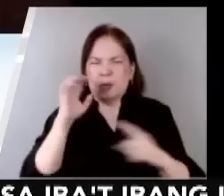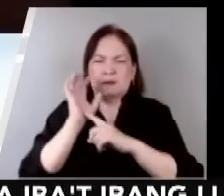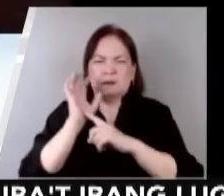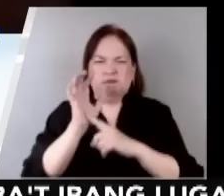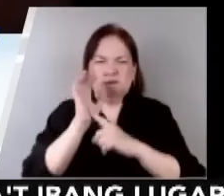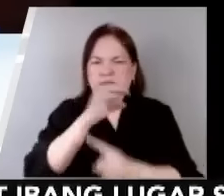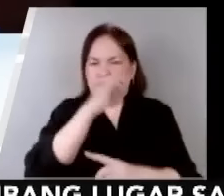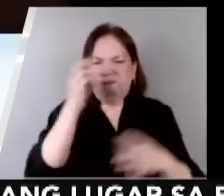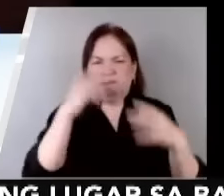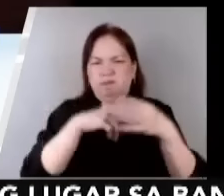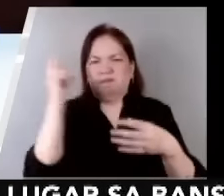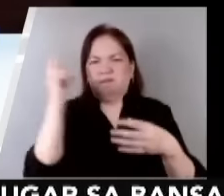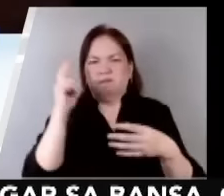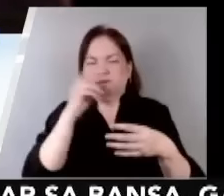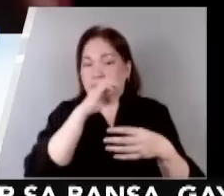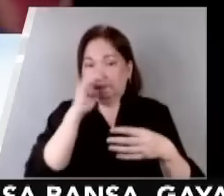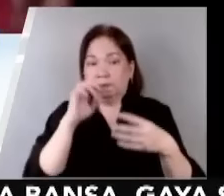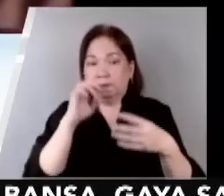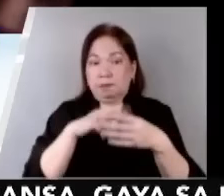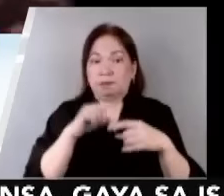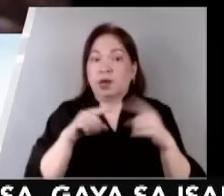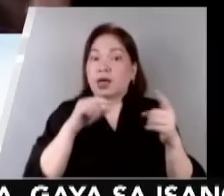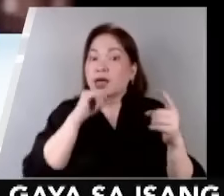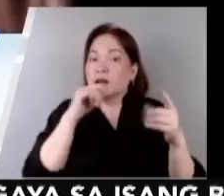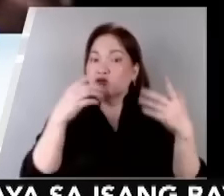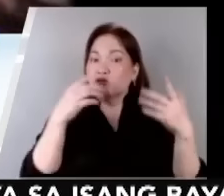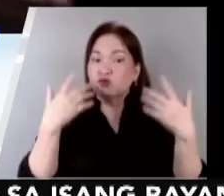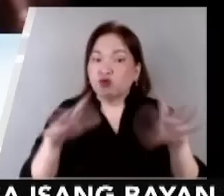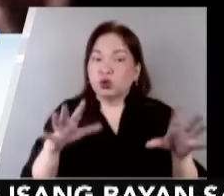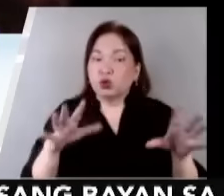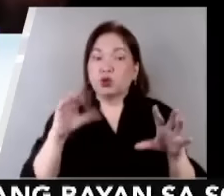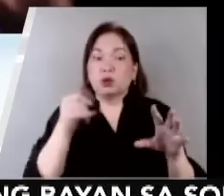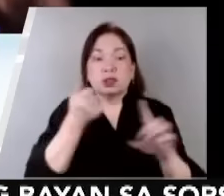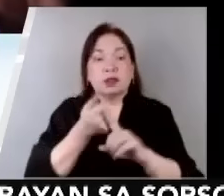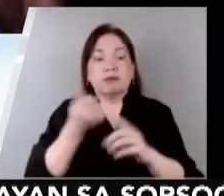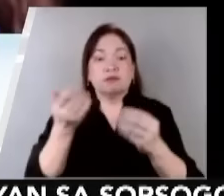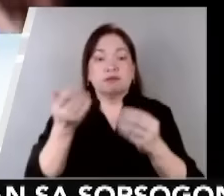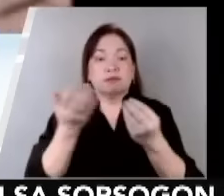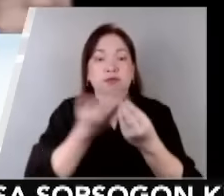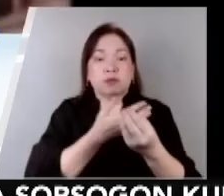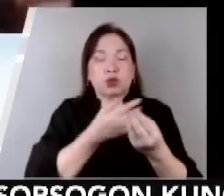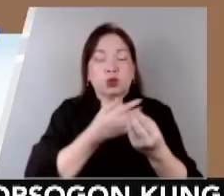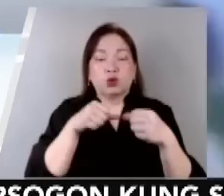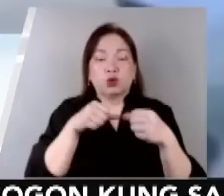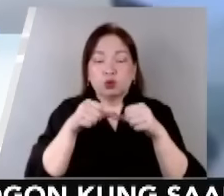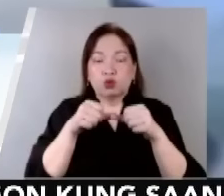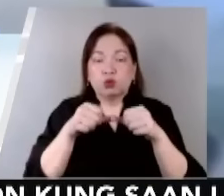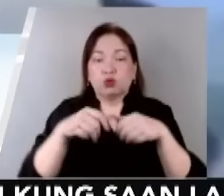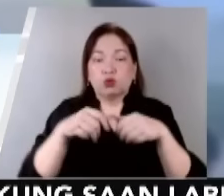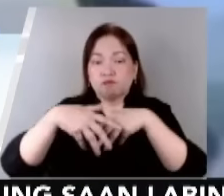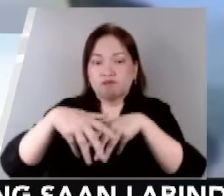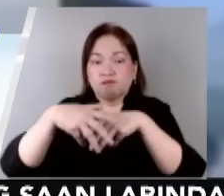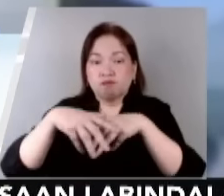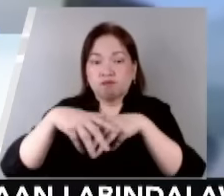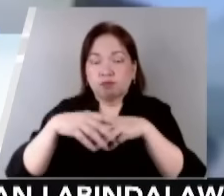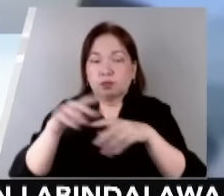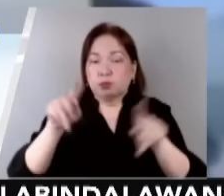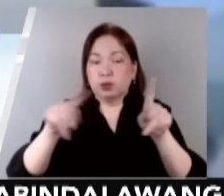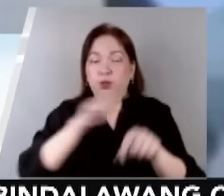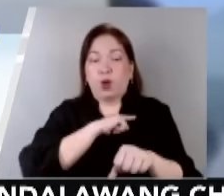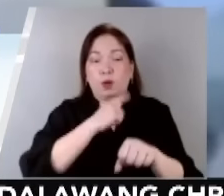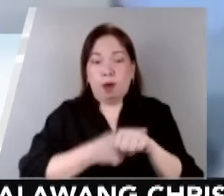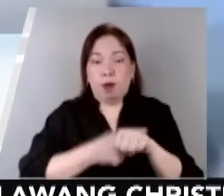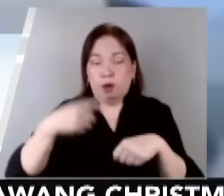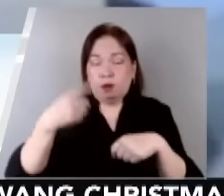Pero hindi natapos ang paglilitis nang mapatalsik siya sa pwesto sa pagsiklab ng People Power 2. Matapos